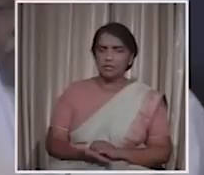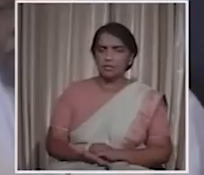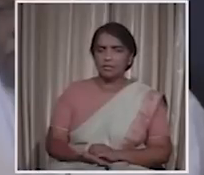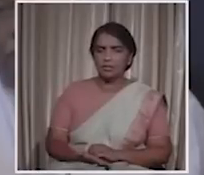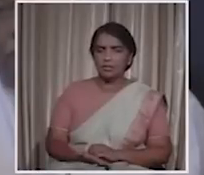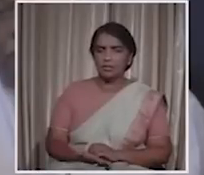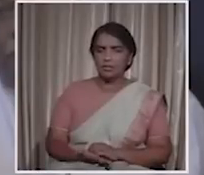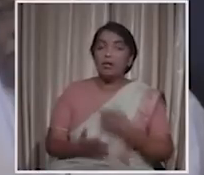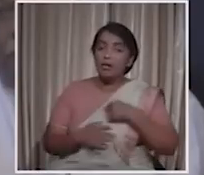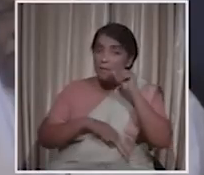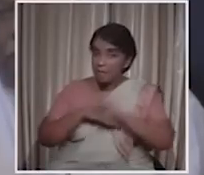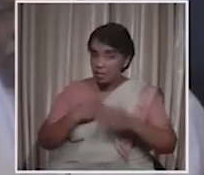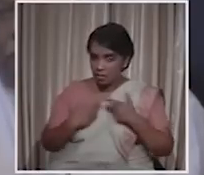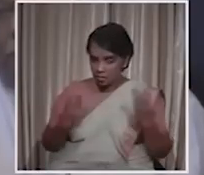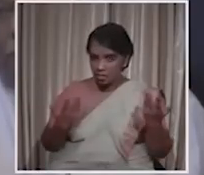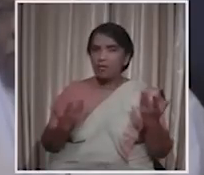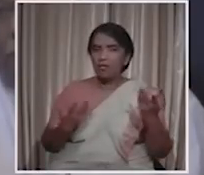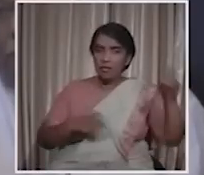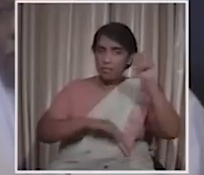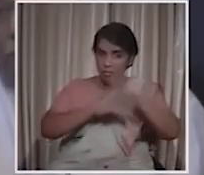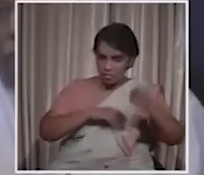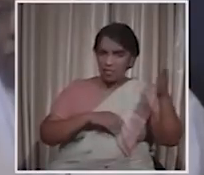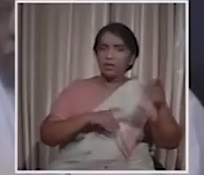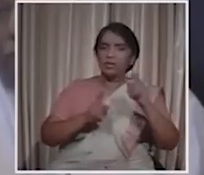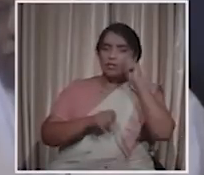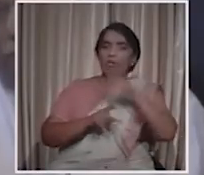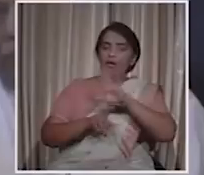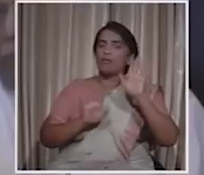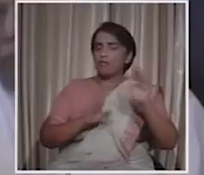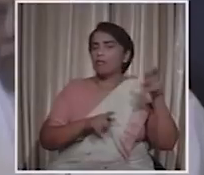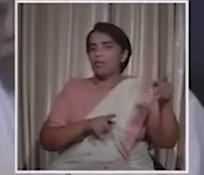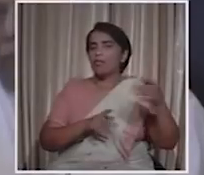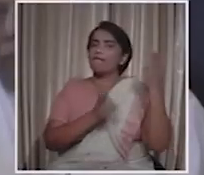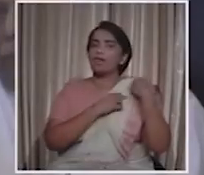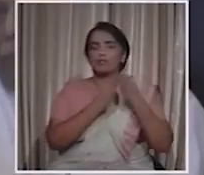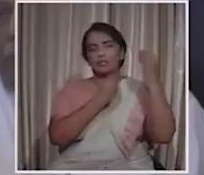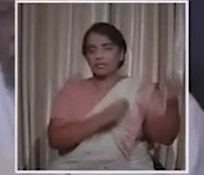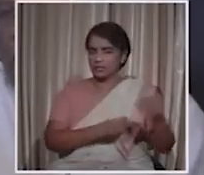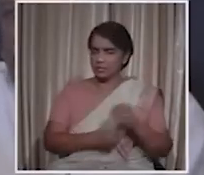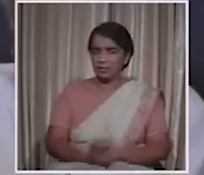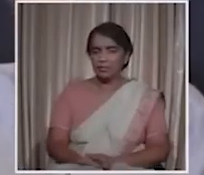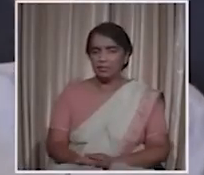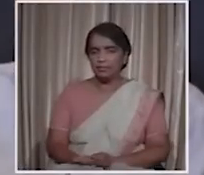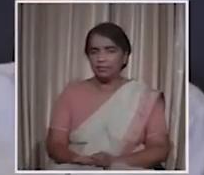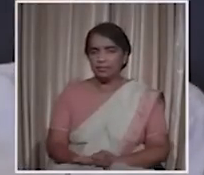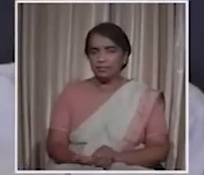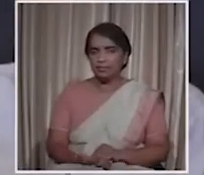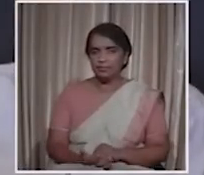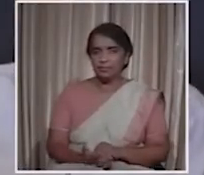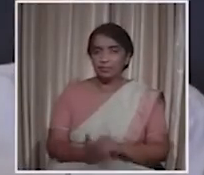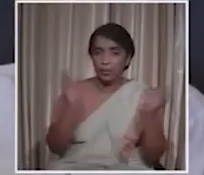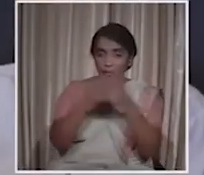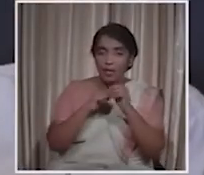අපිට සැලැස්මක් නැත්තම් මේගොල්ලෝ සැලැස්මක් තියෙන ජනතාව කිය ආ මෙයාට භාණ්ඩ බාර දෙන්න කියලා. ඒත් හැංගිලා දුවලා